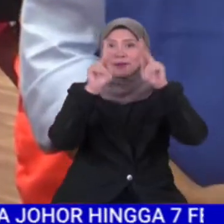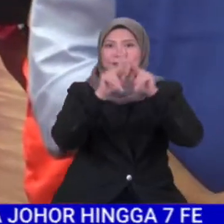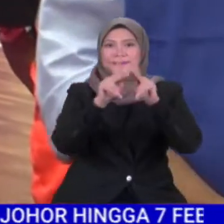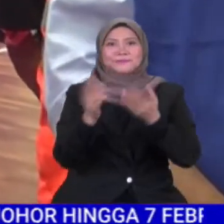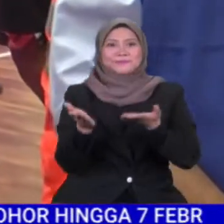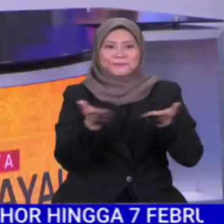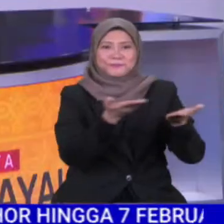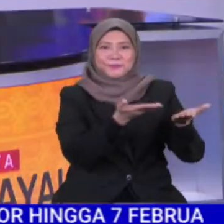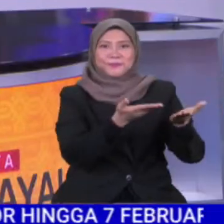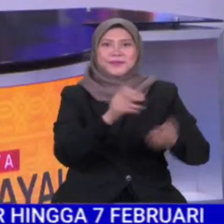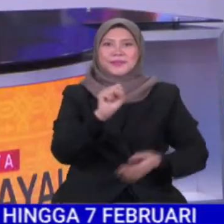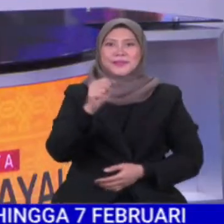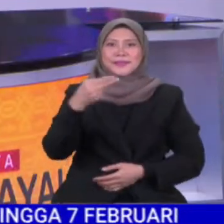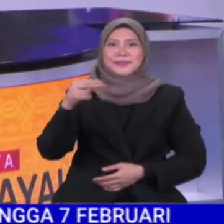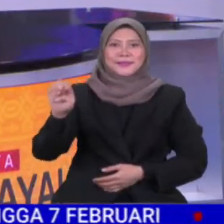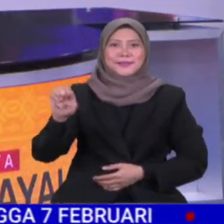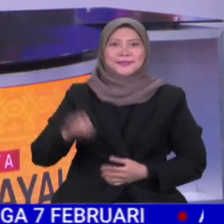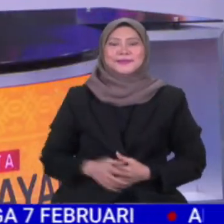ke Sahih.